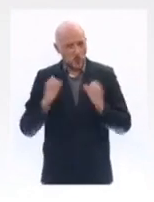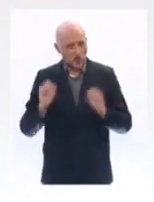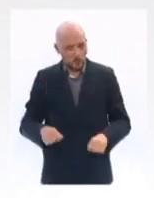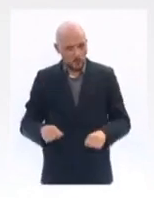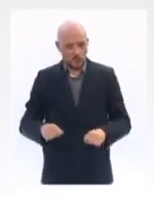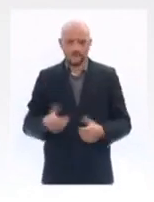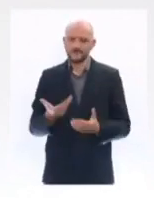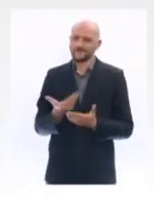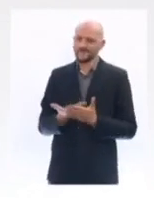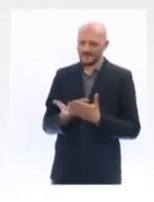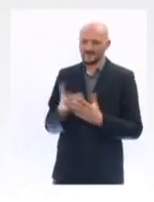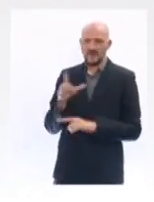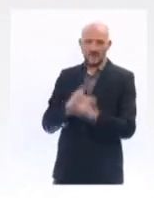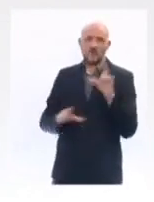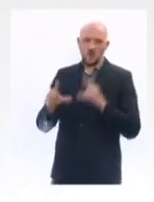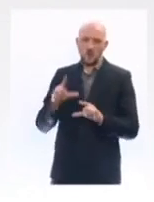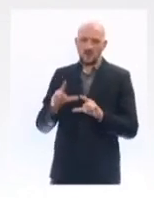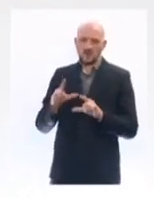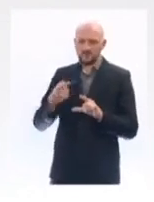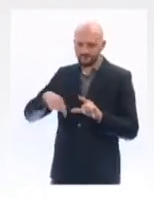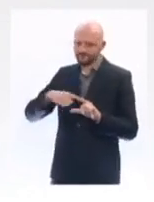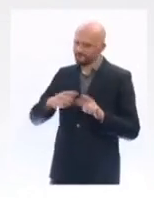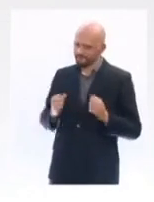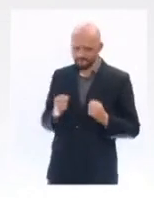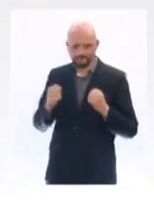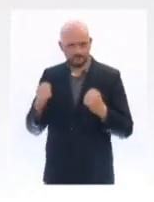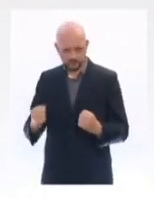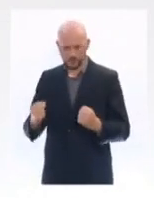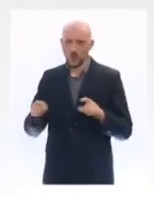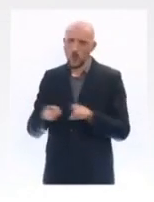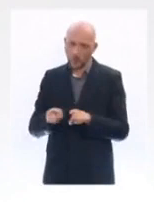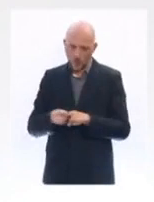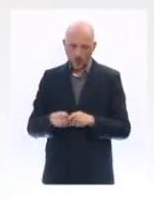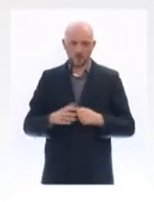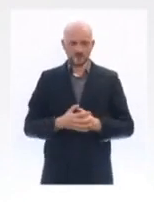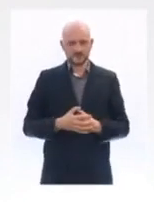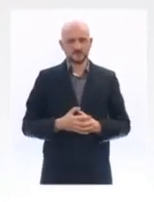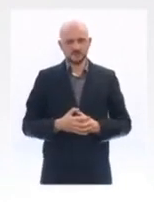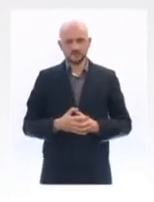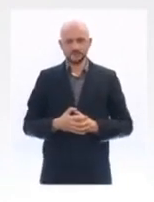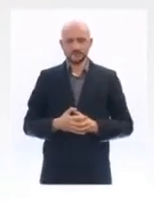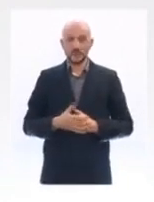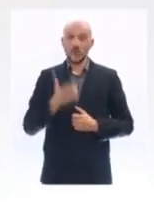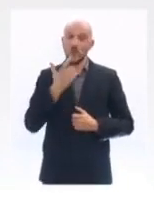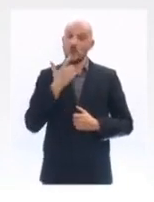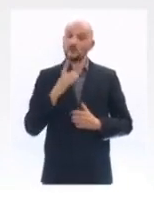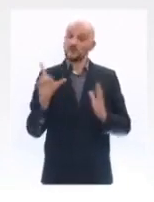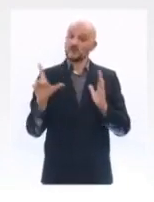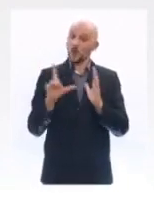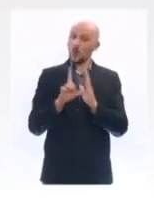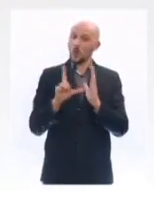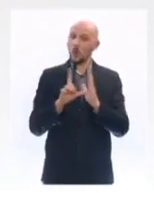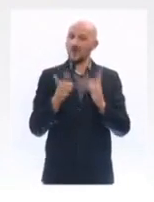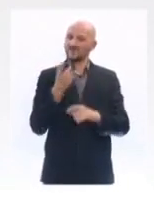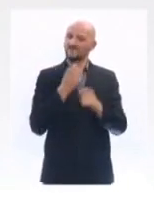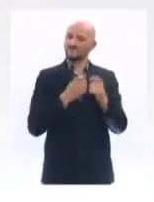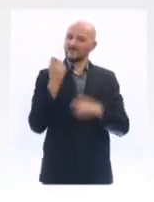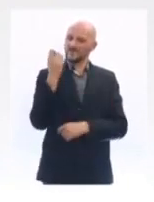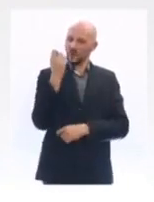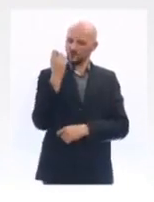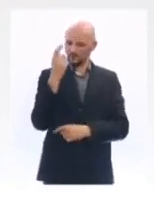cause du confinement, soit parce qu'elles appartiennent au secteur de l'hôtellerie, des cafés, de la restauration, de la culture que vous connaissez.